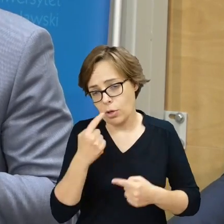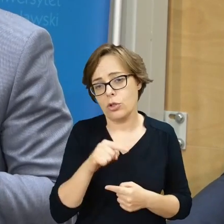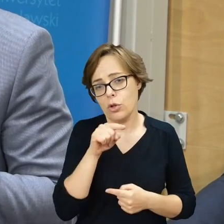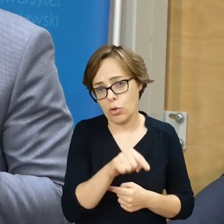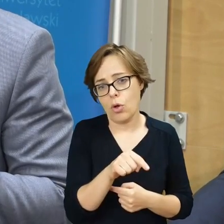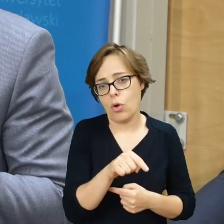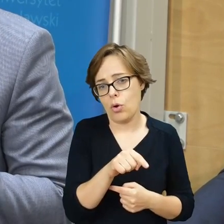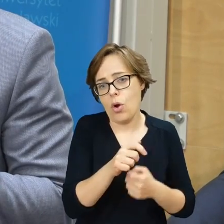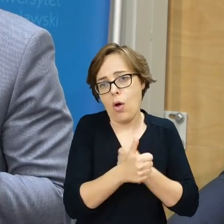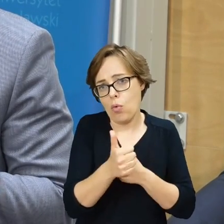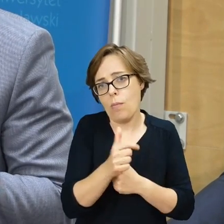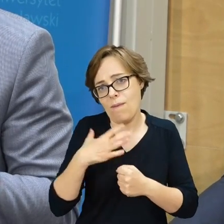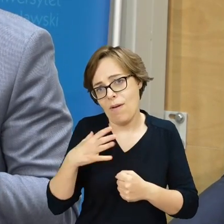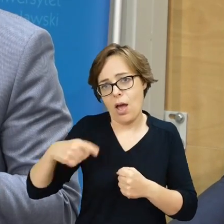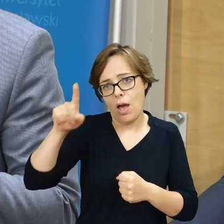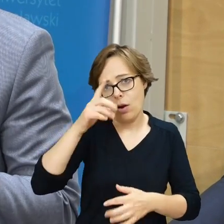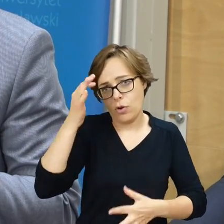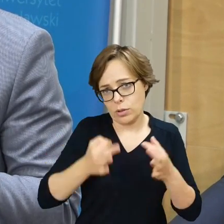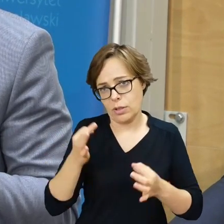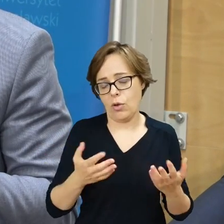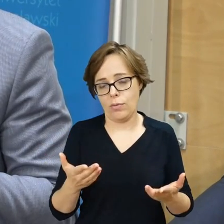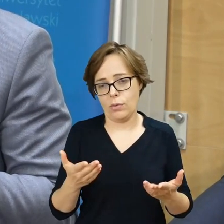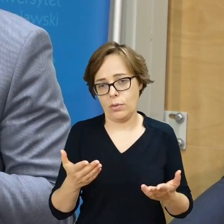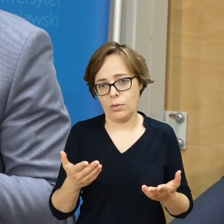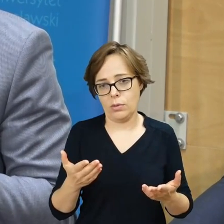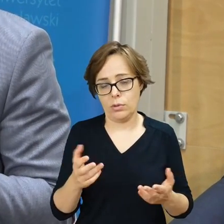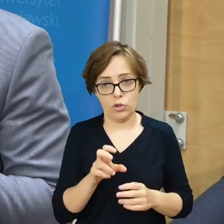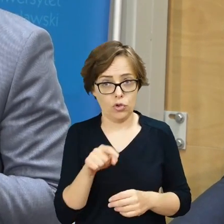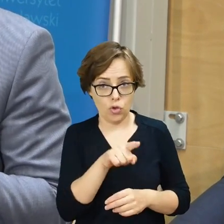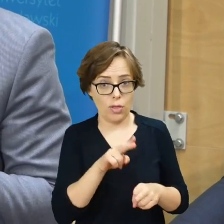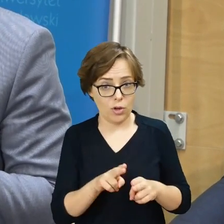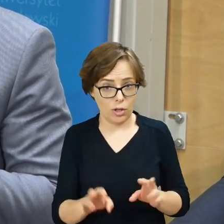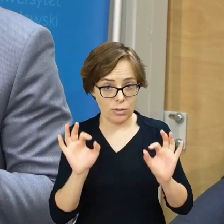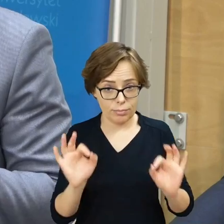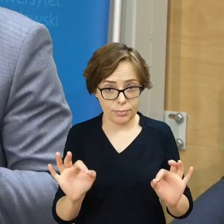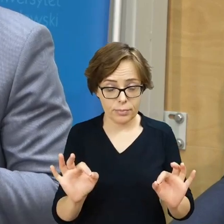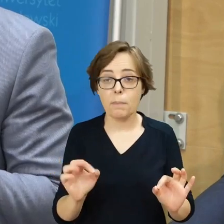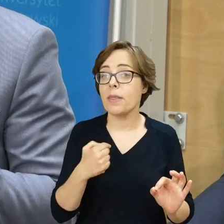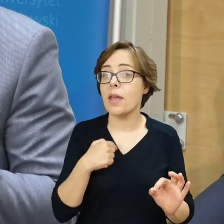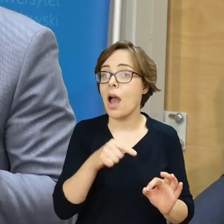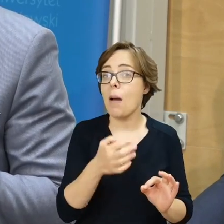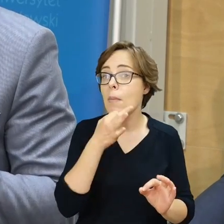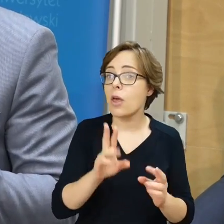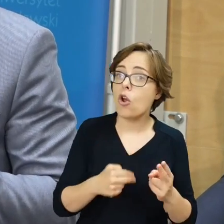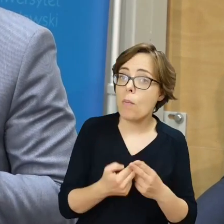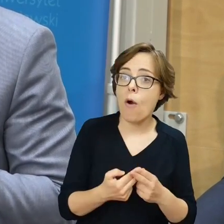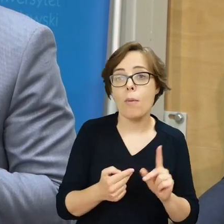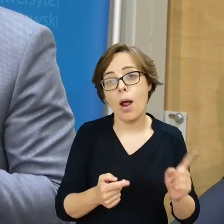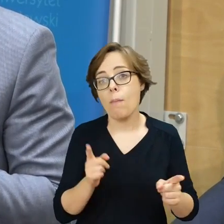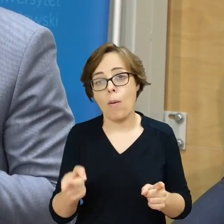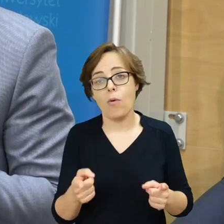do rozważenia, prawda, czy to jest doskonałe narzędzie. Ja nie odpowiem na to pytanie, czy to, ale na pewno